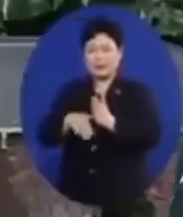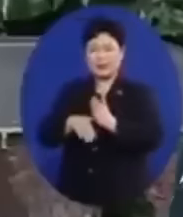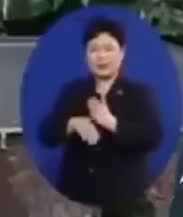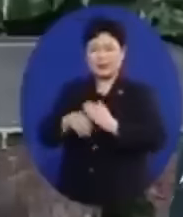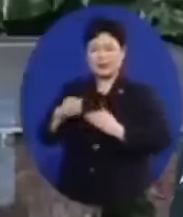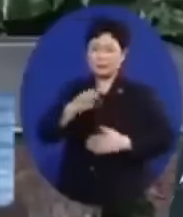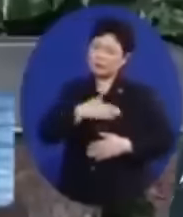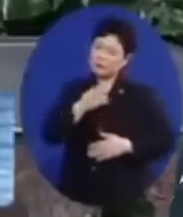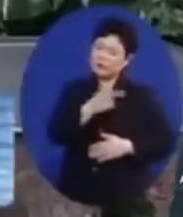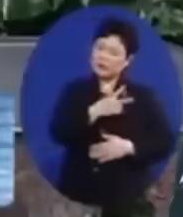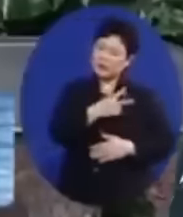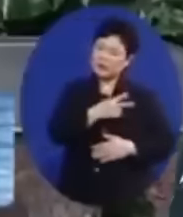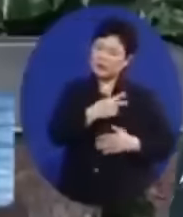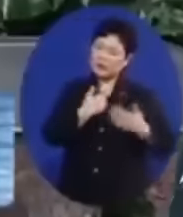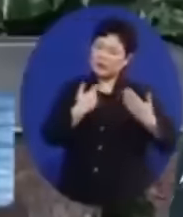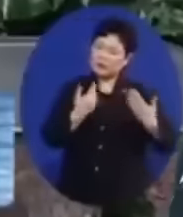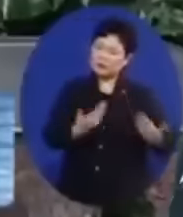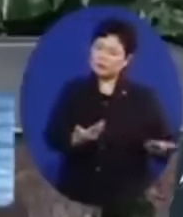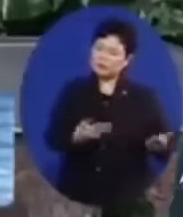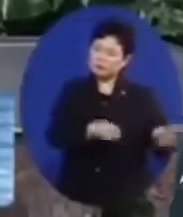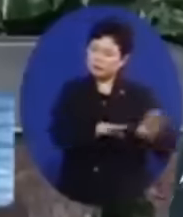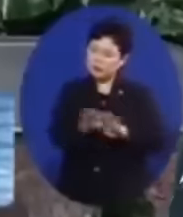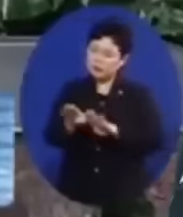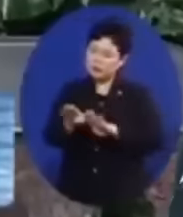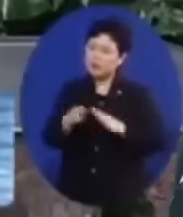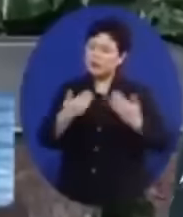내가 휴가를 갈까 말까요?